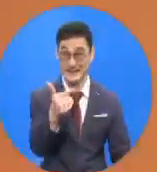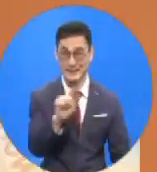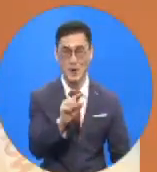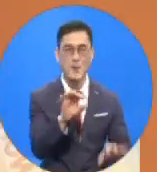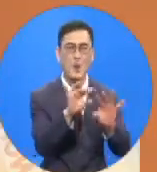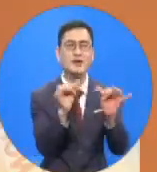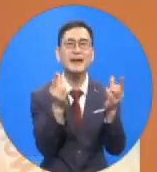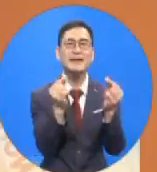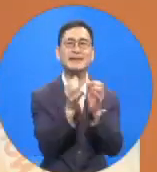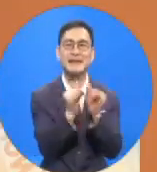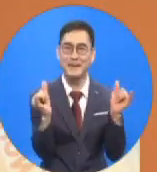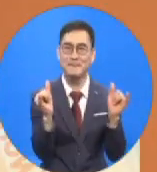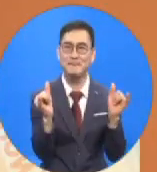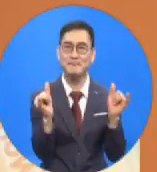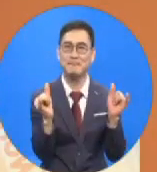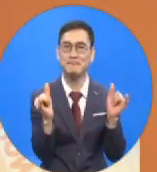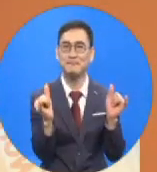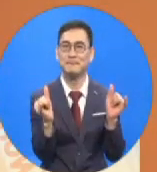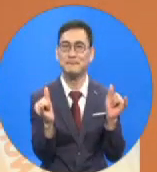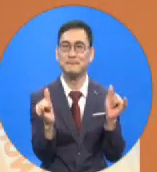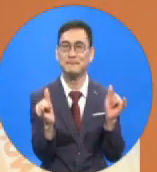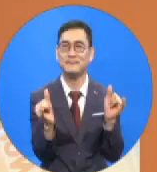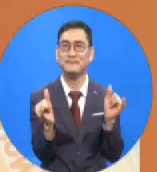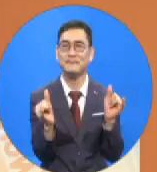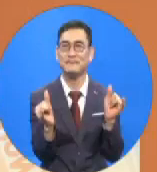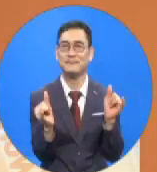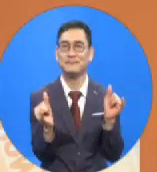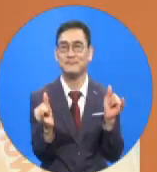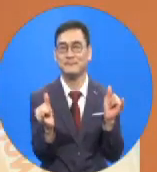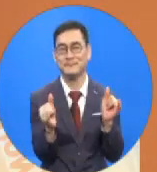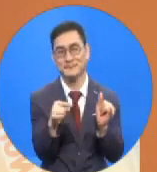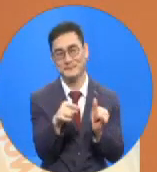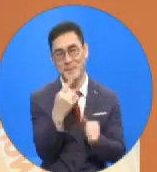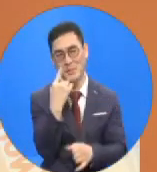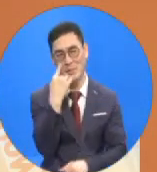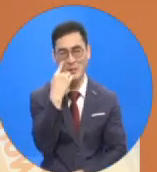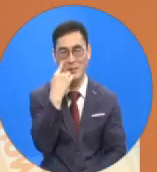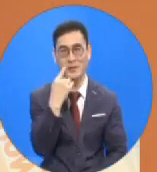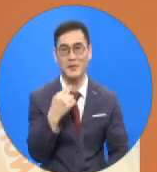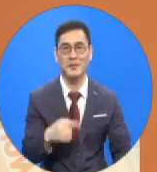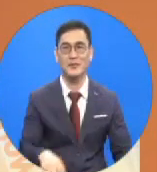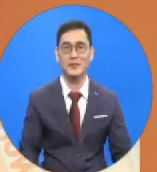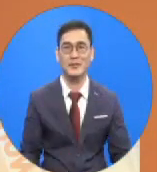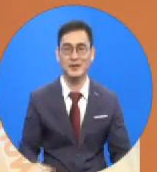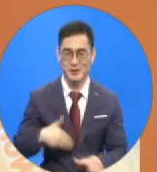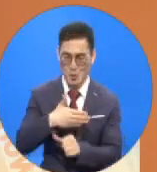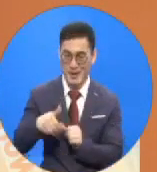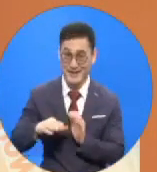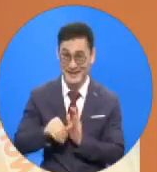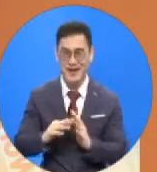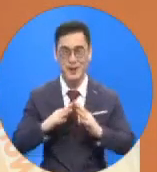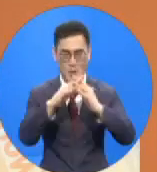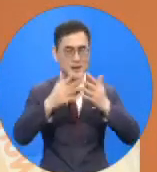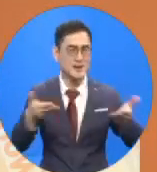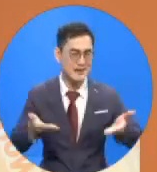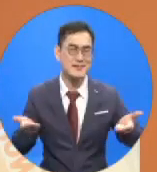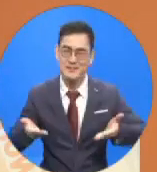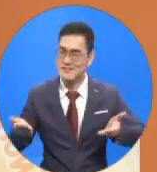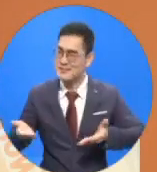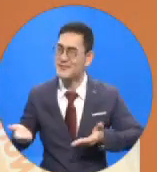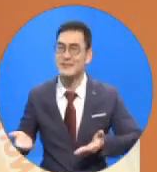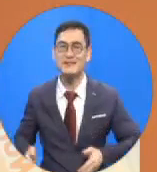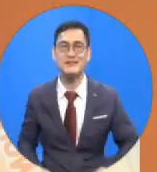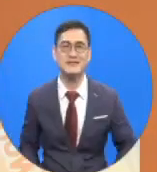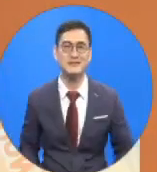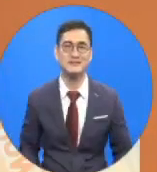사랑 4시들이 게 예사롭지 않는 뭐 이 거에요 그런데 본인 이야기는 총각 외에 공사장의 전전긍긍했다 는 거에요